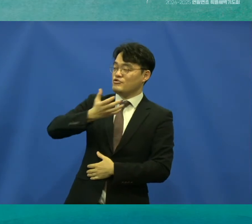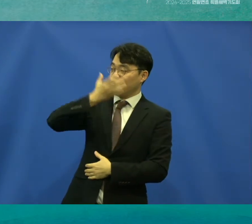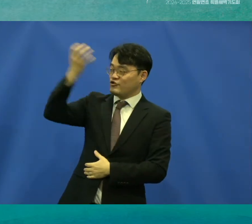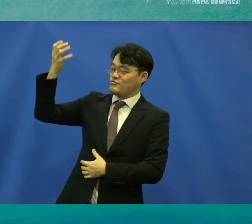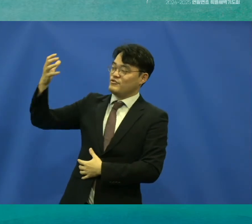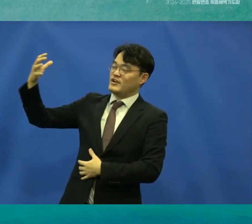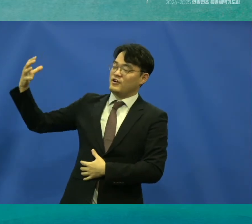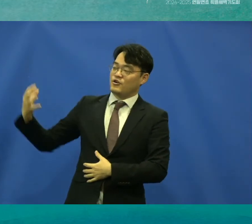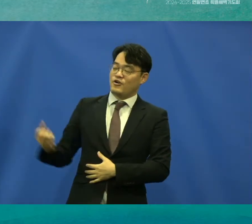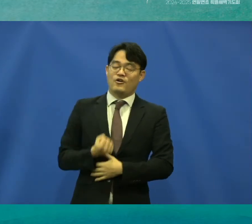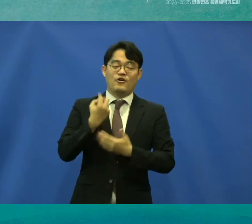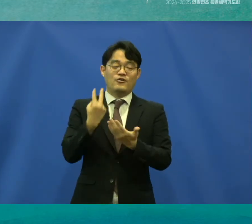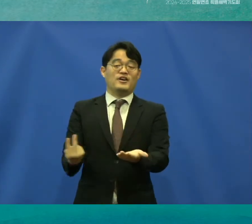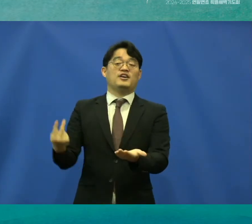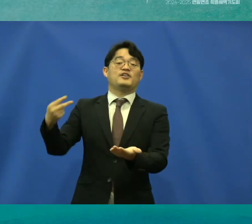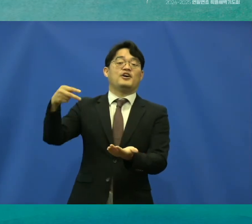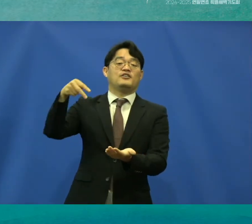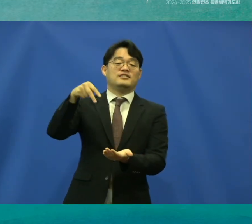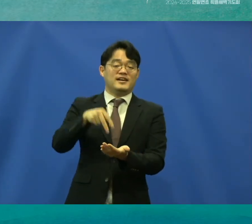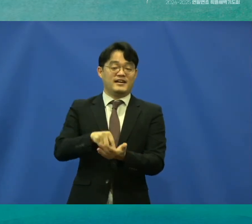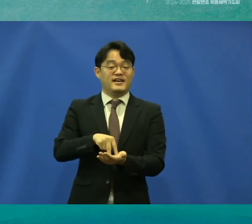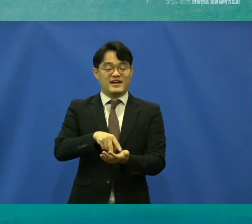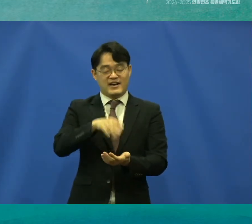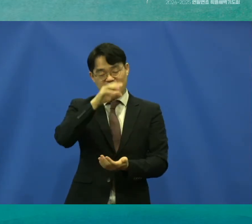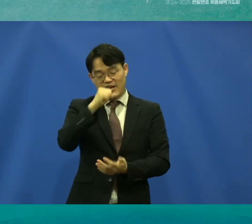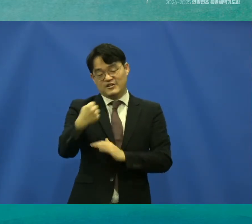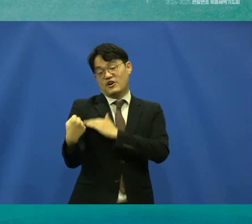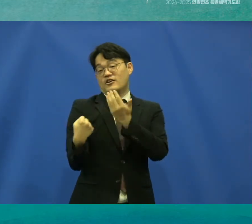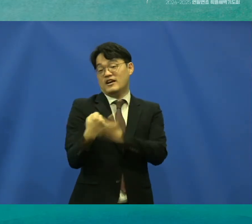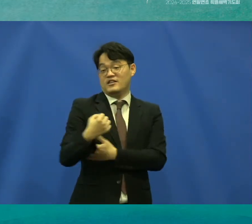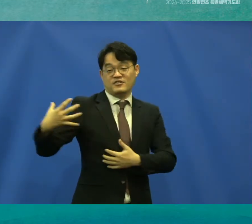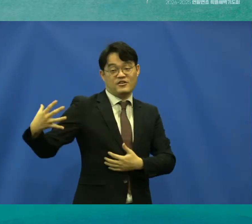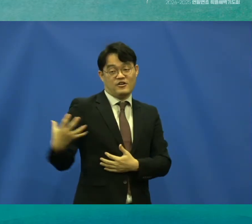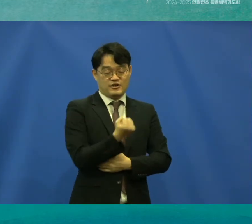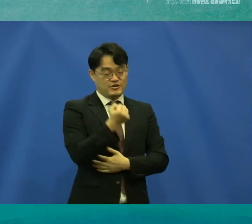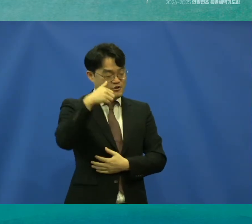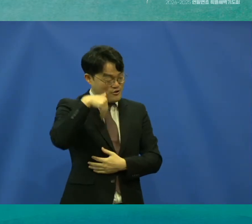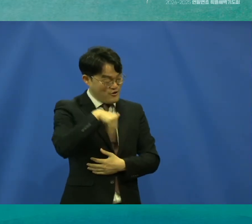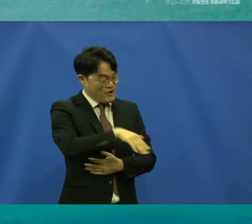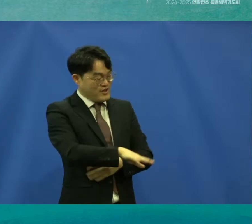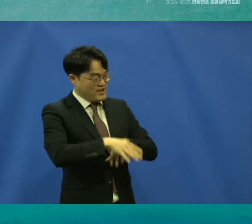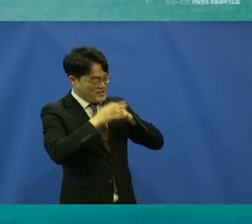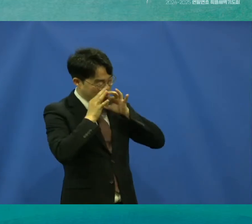주의 꿈을 안고 일어나리라. 선한 능력으로